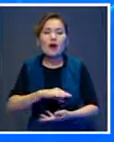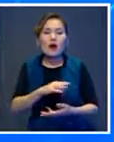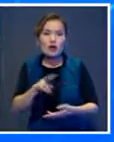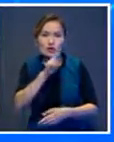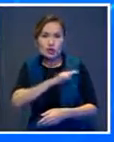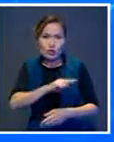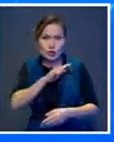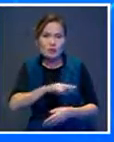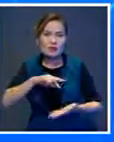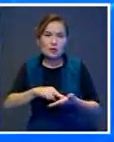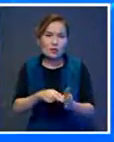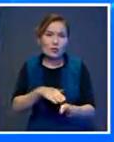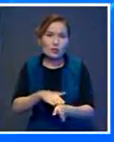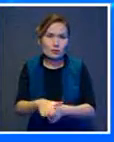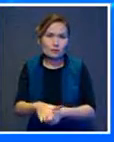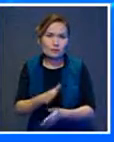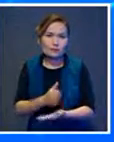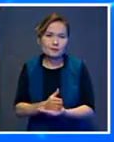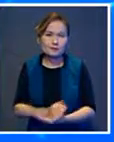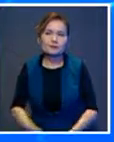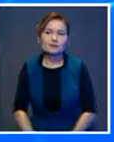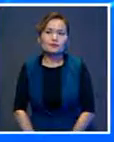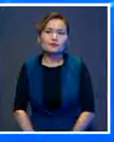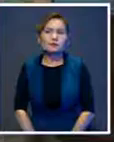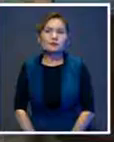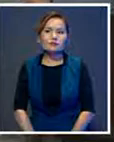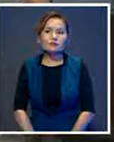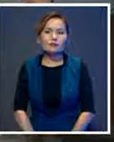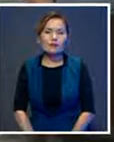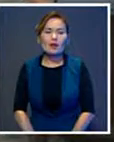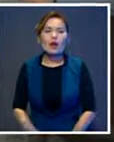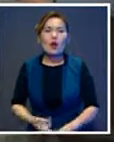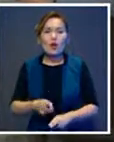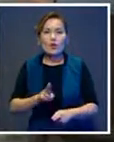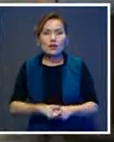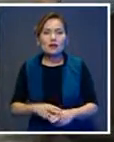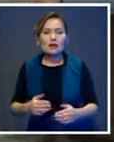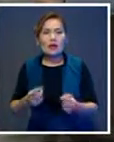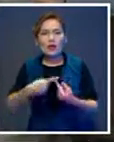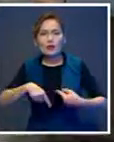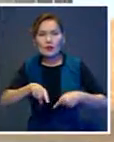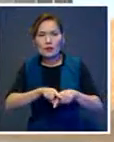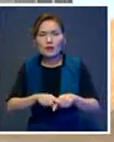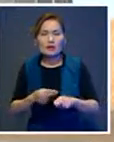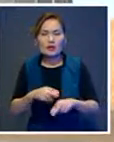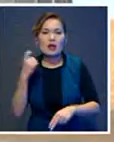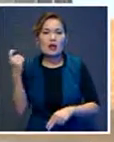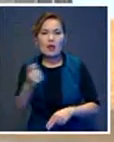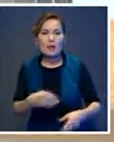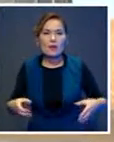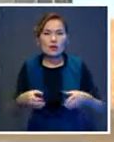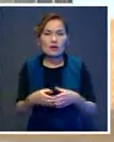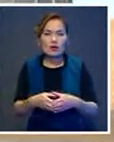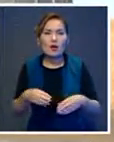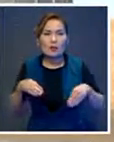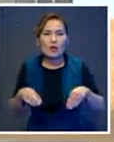кептір жұмыстарына шығындалған жоқ бізді дихандар. Бір ғана шағалы агросеріктестігі 22 мың гектар жерден 13 мың тонна бидай